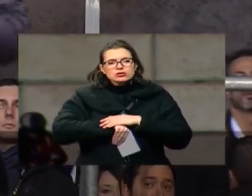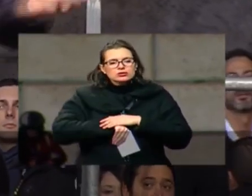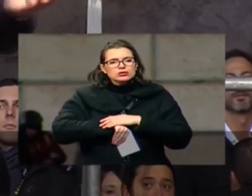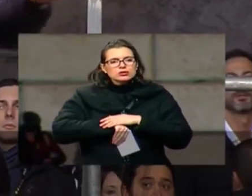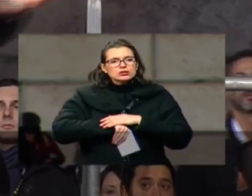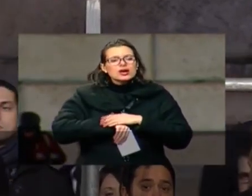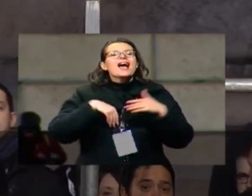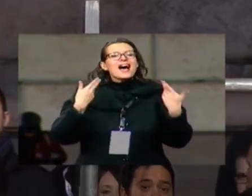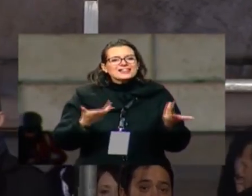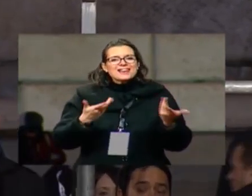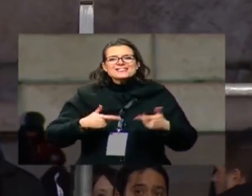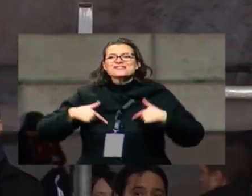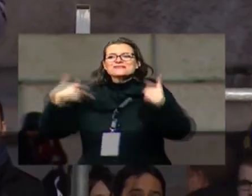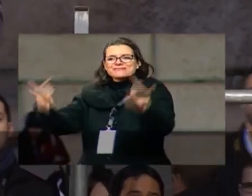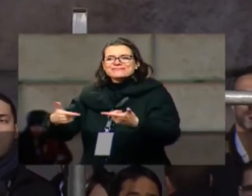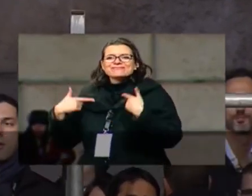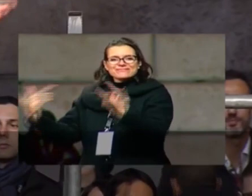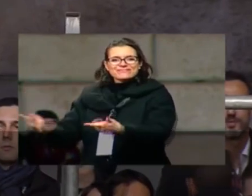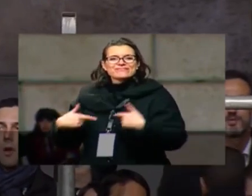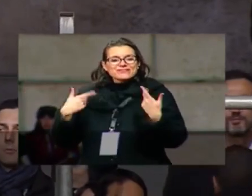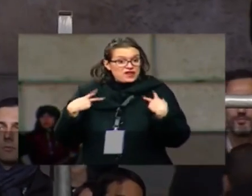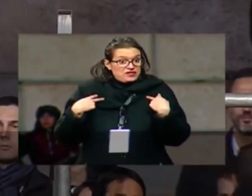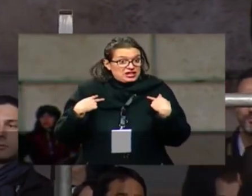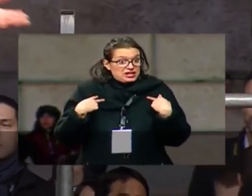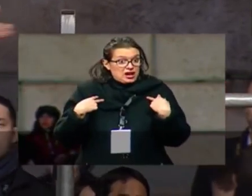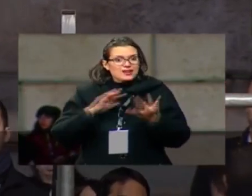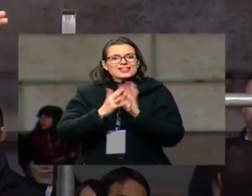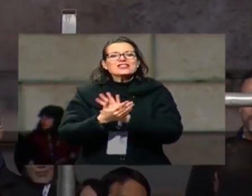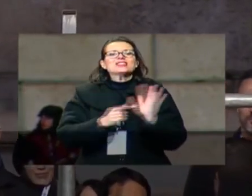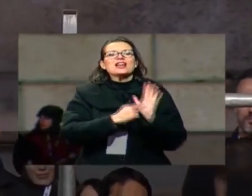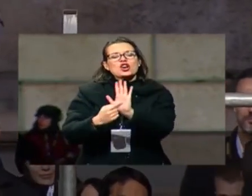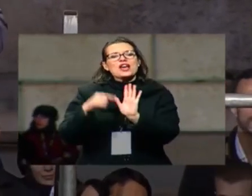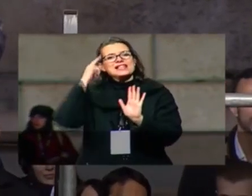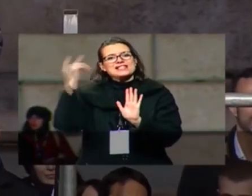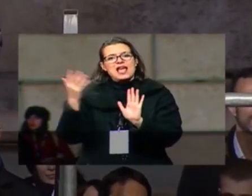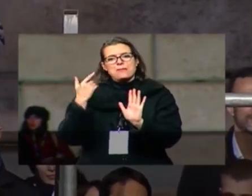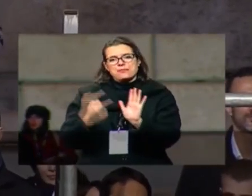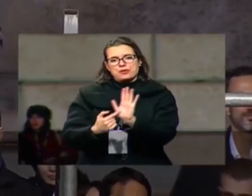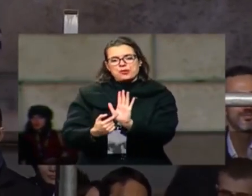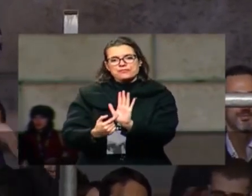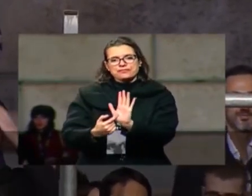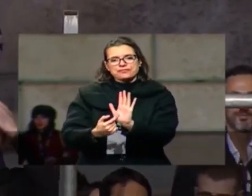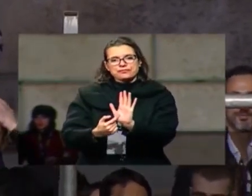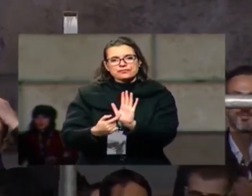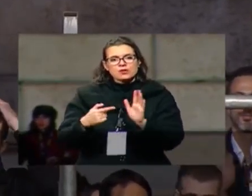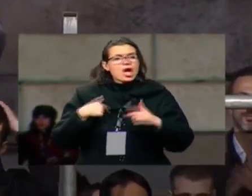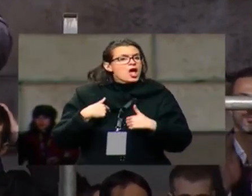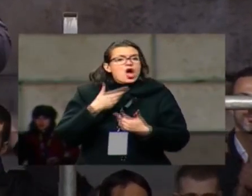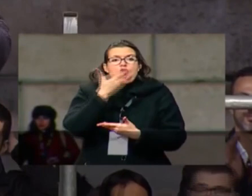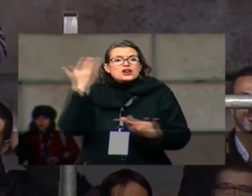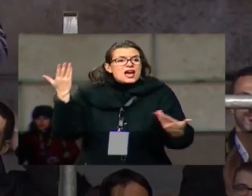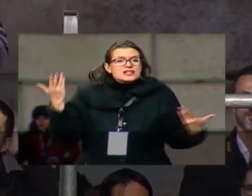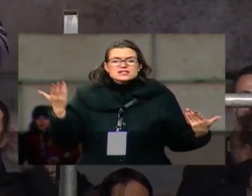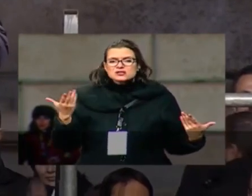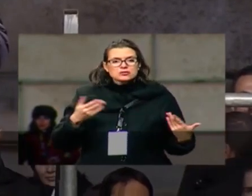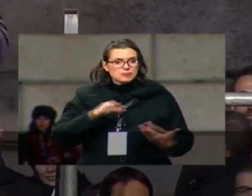e le sto trasmettendo col mio con la mia vita coi miei pensieri ai miei figli non faccio niente per essere onesto non ho